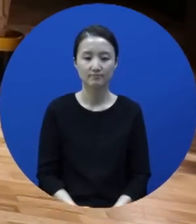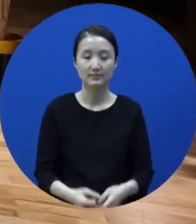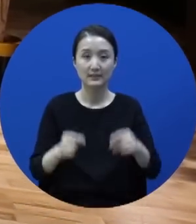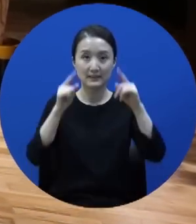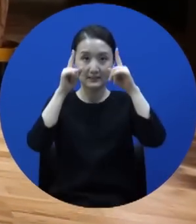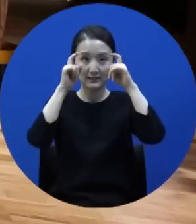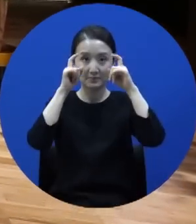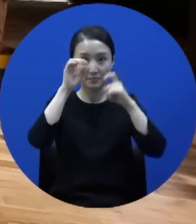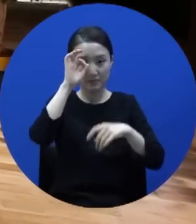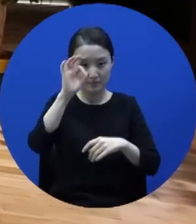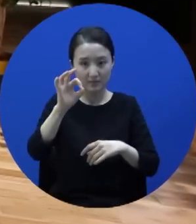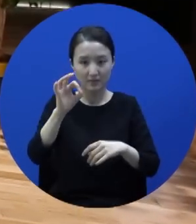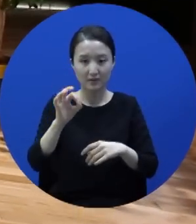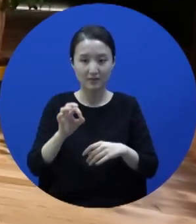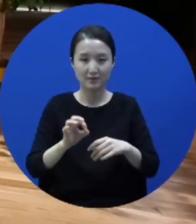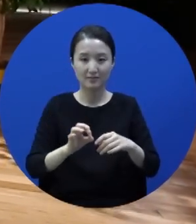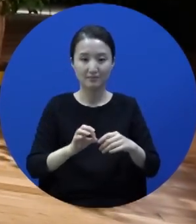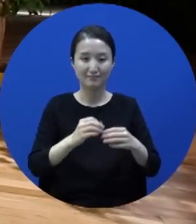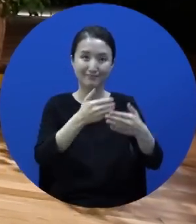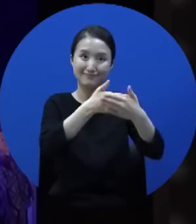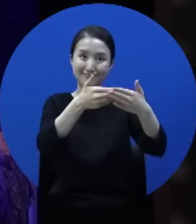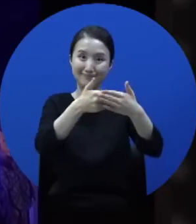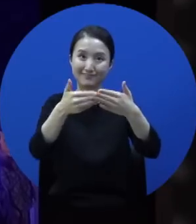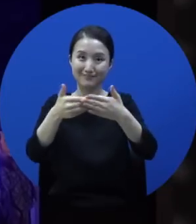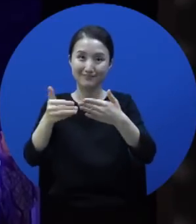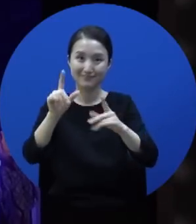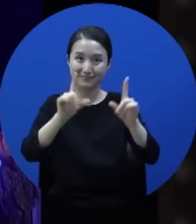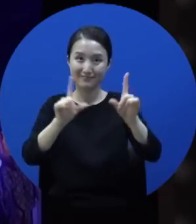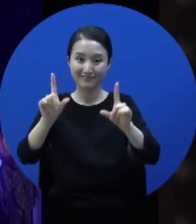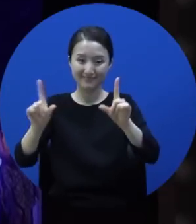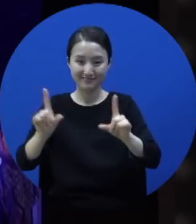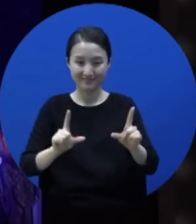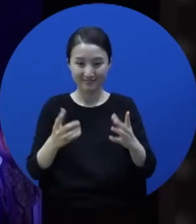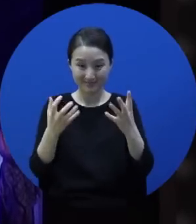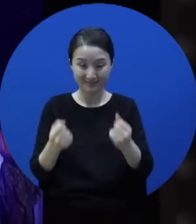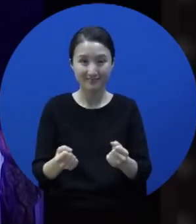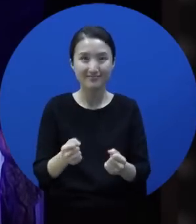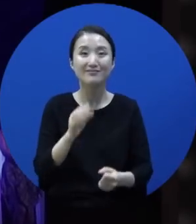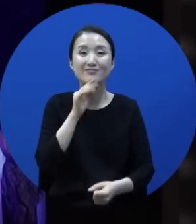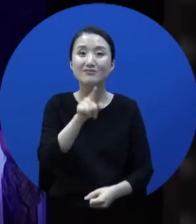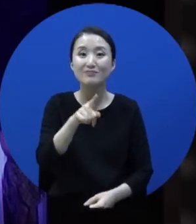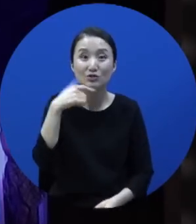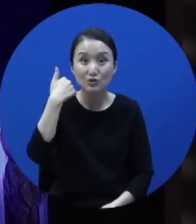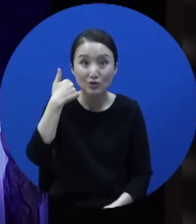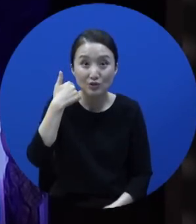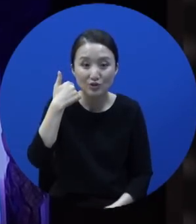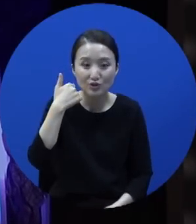여기 사진 속에 되게 다양한 모습들이 있는데, 네, 누굴까요?